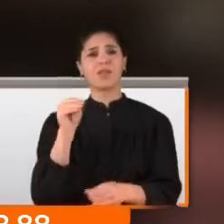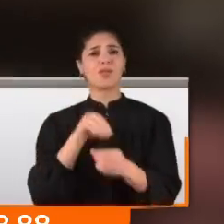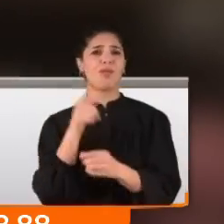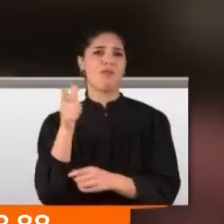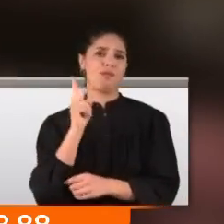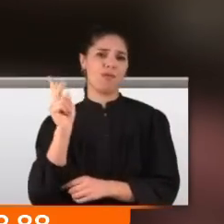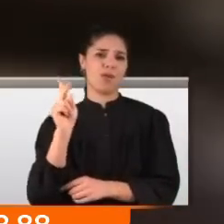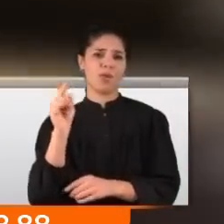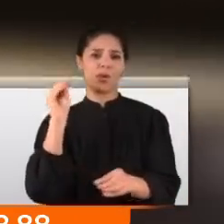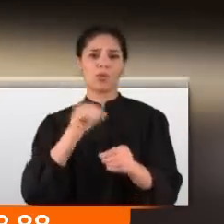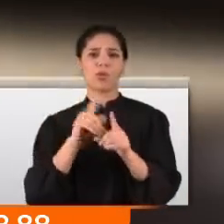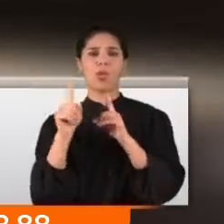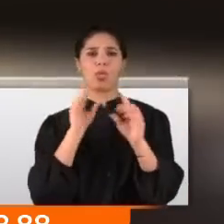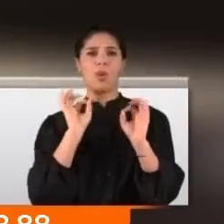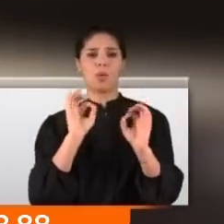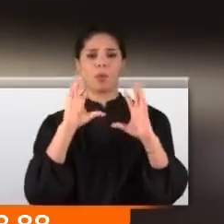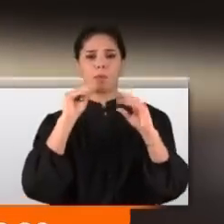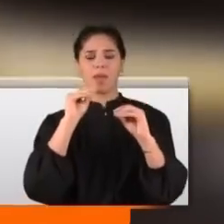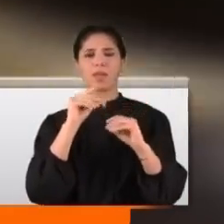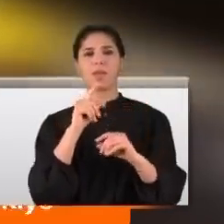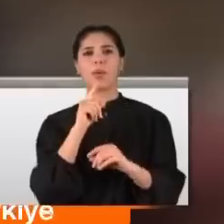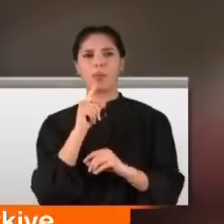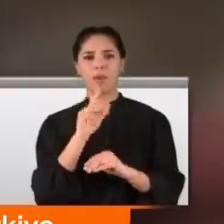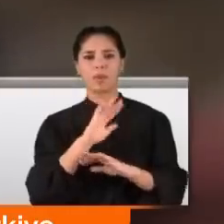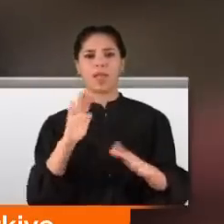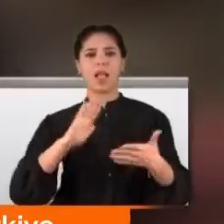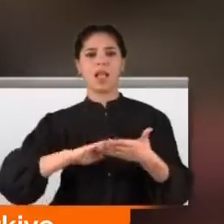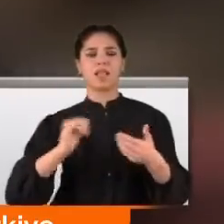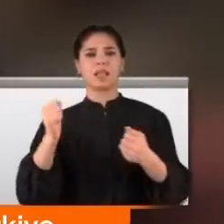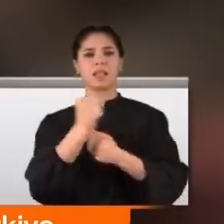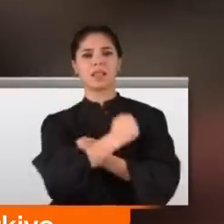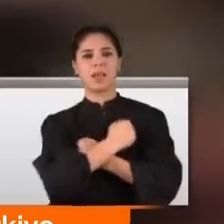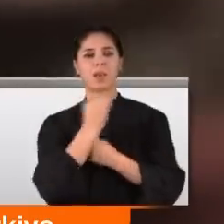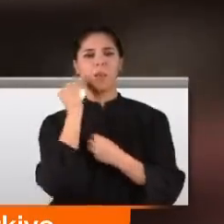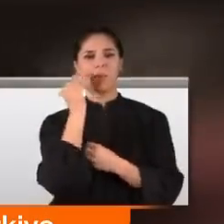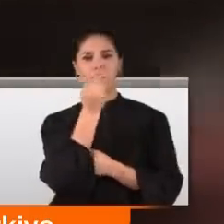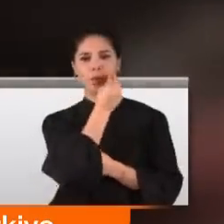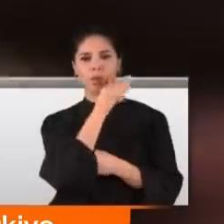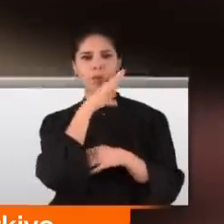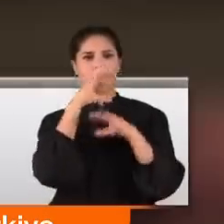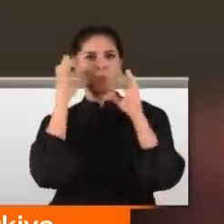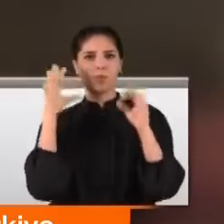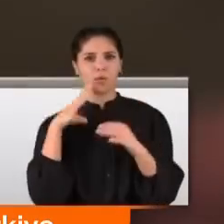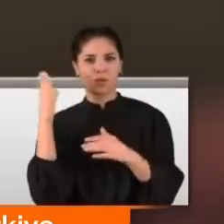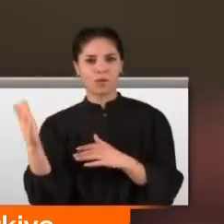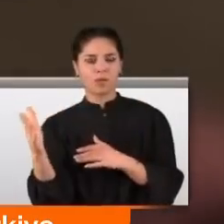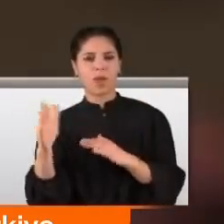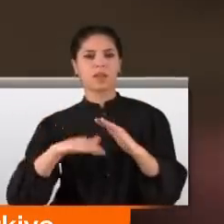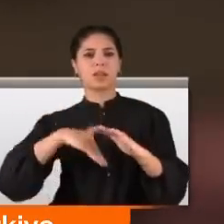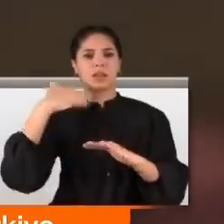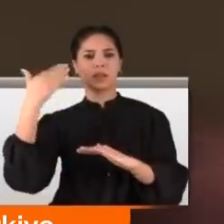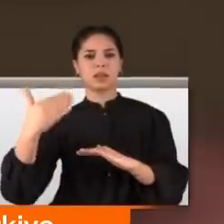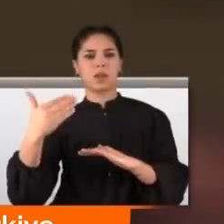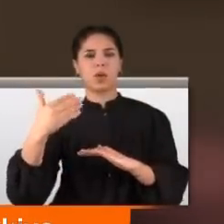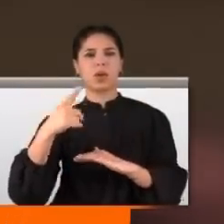son doğum günü pastasını böyle üfledi. Arkadaşına sarılıp öptü. Mutluluğu yüzünden okunuyordu. Ama dakikalar sonra